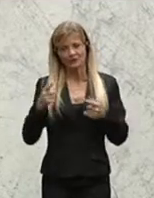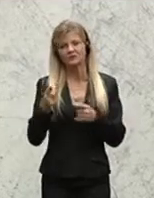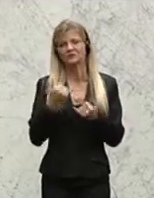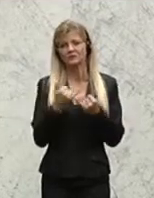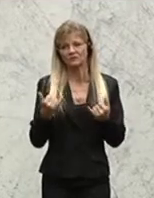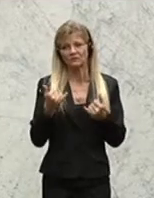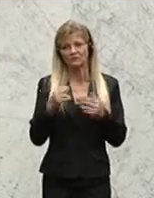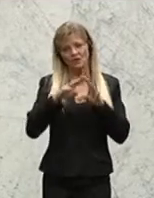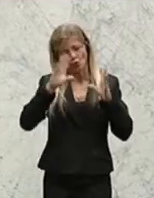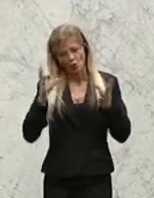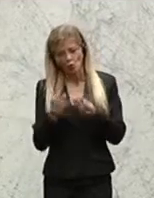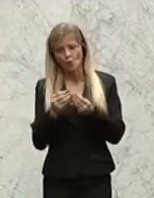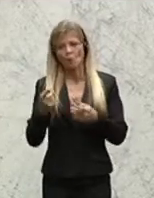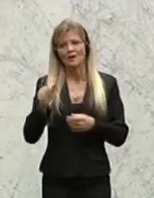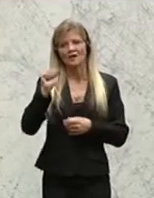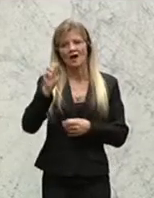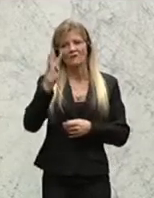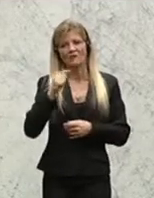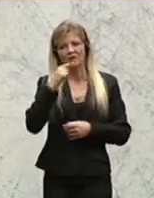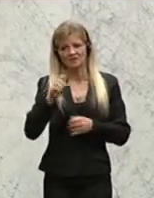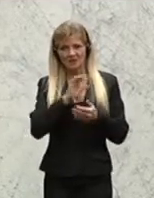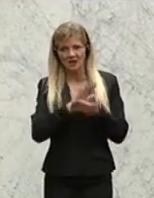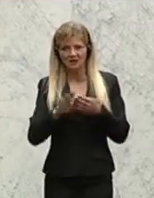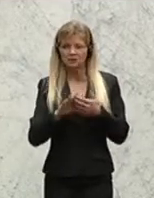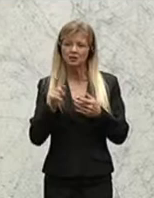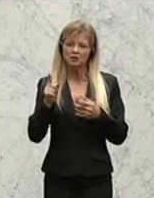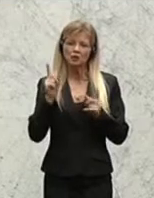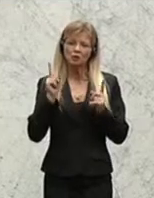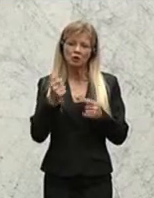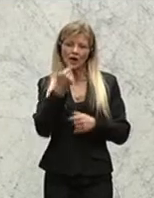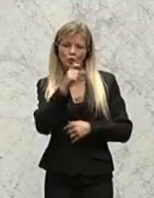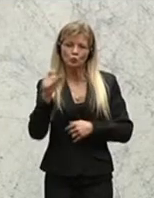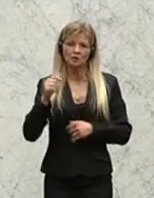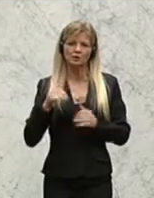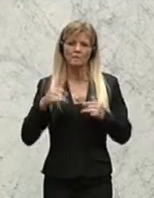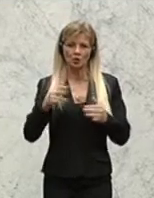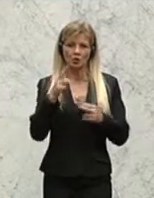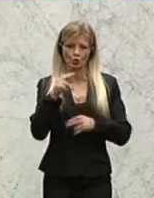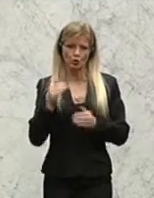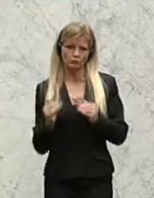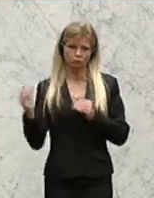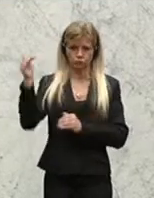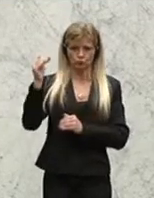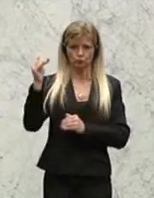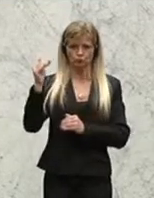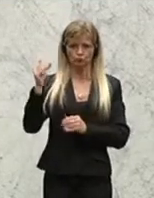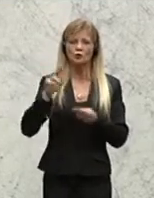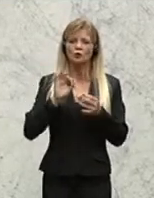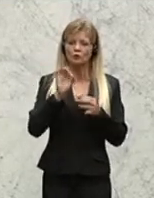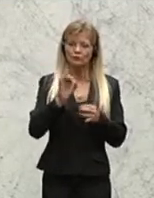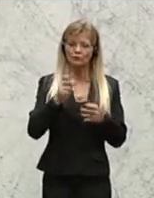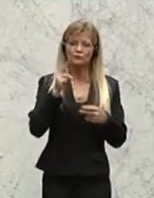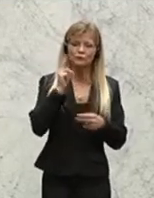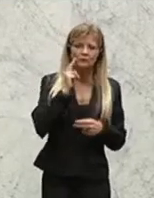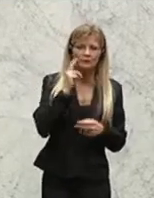wird. Das Volumen der AWS-Garantien wird um rund 100 Millionen Euro erhöht, was Unternehmen Investitionen